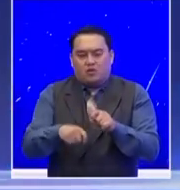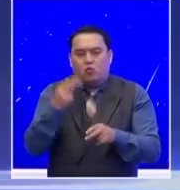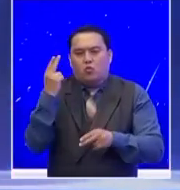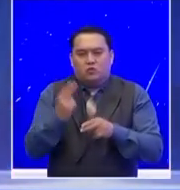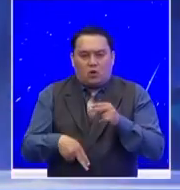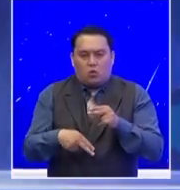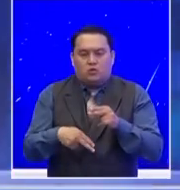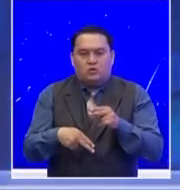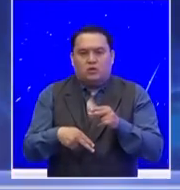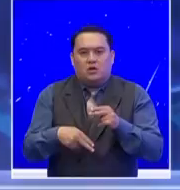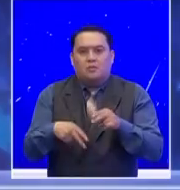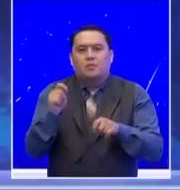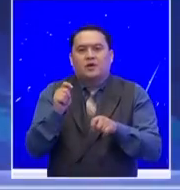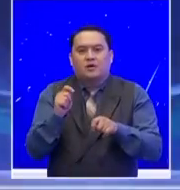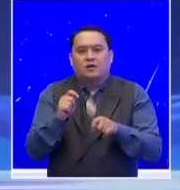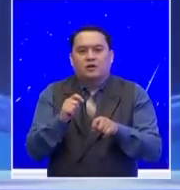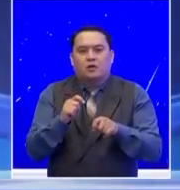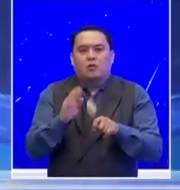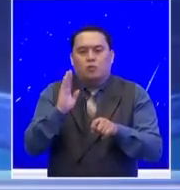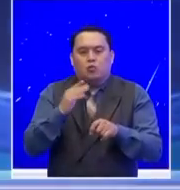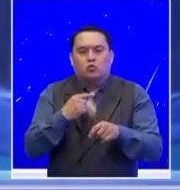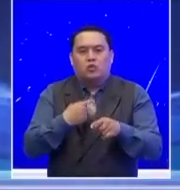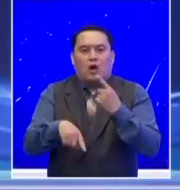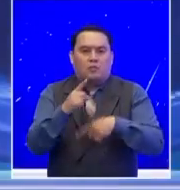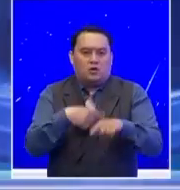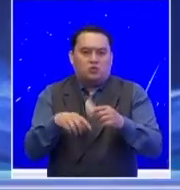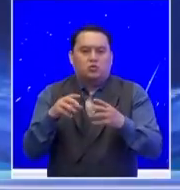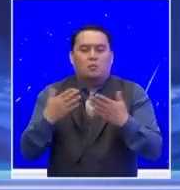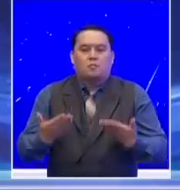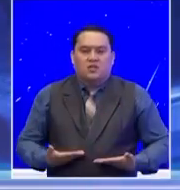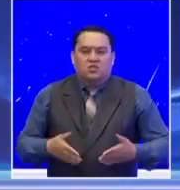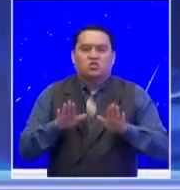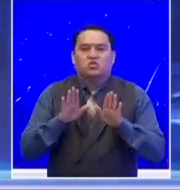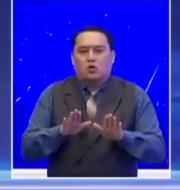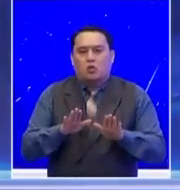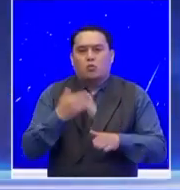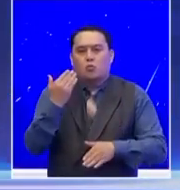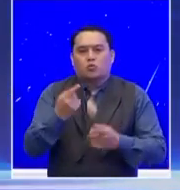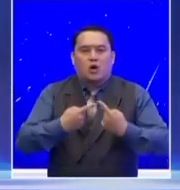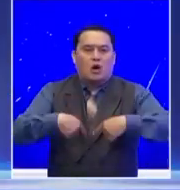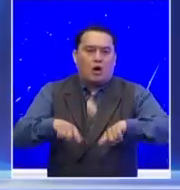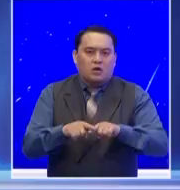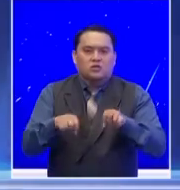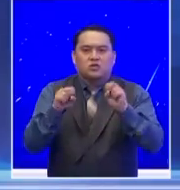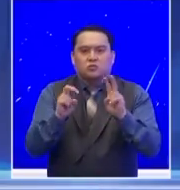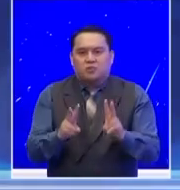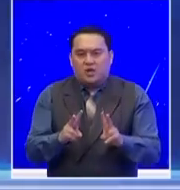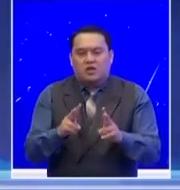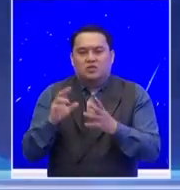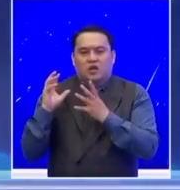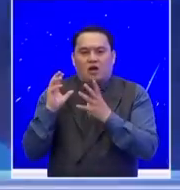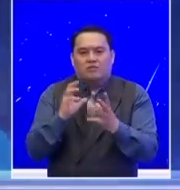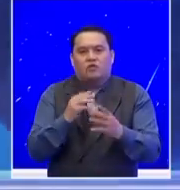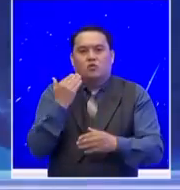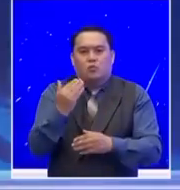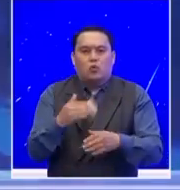на наличие коронавирусной инфекции, будут отпущены по жительству. Для них будет организован спецрейс, который